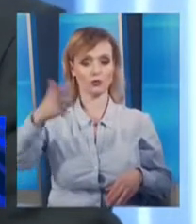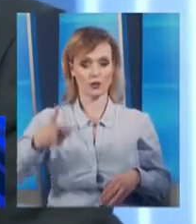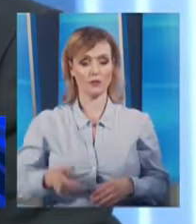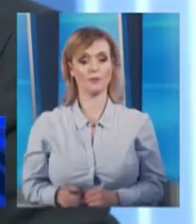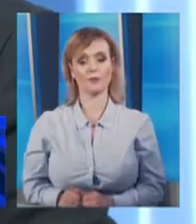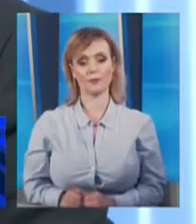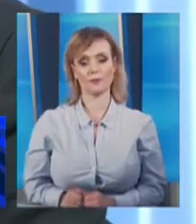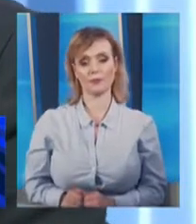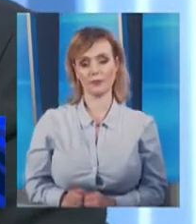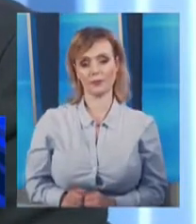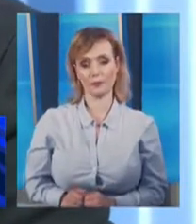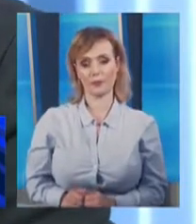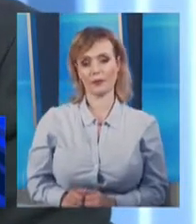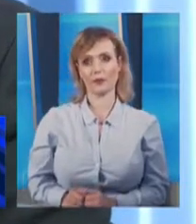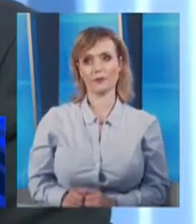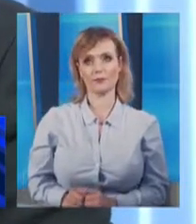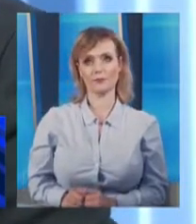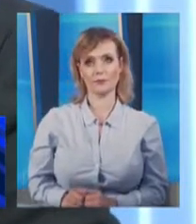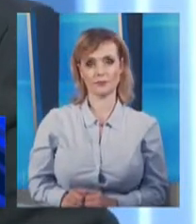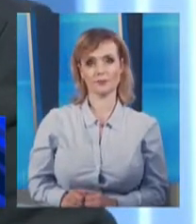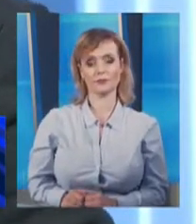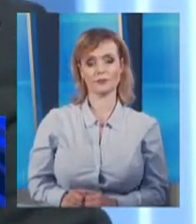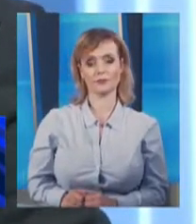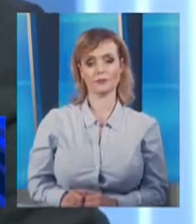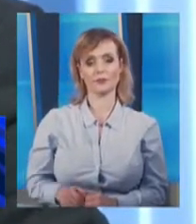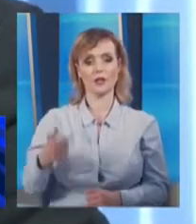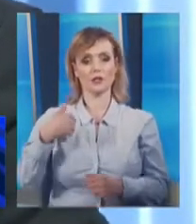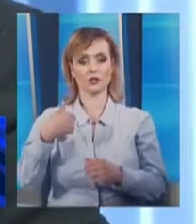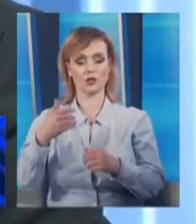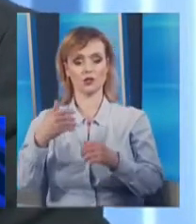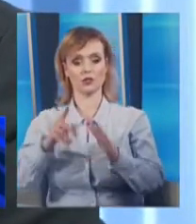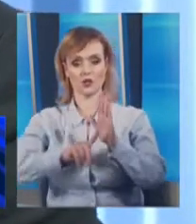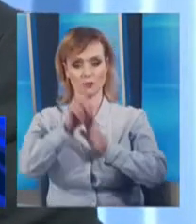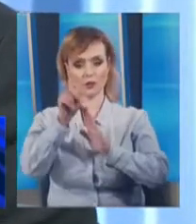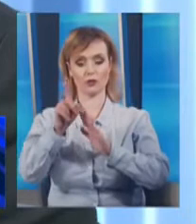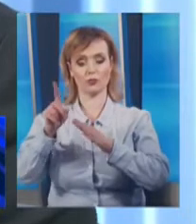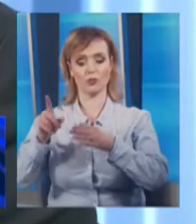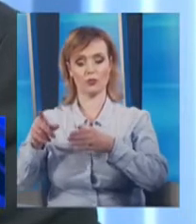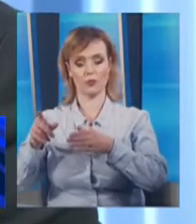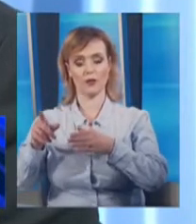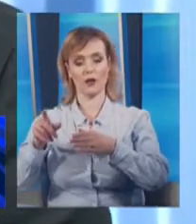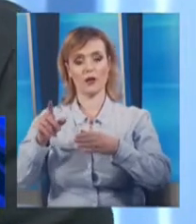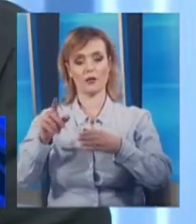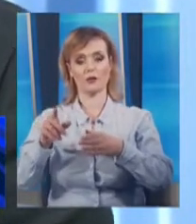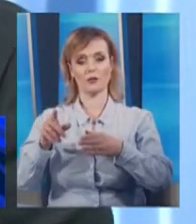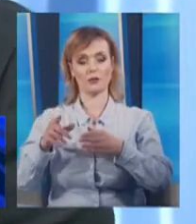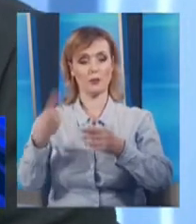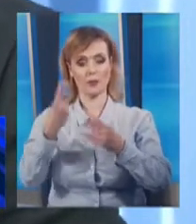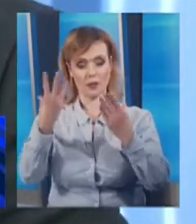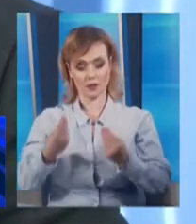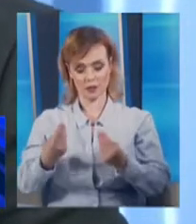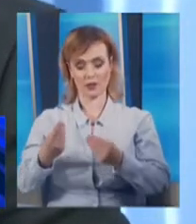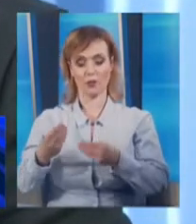Demnitate și Adevăr împreună cu celelalte partide pro-europene, să demarăm procesul de depășire a acestei crize